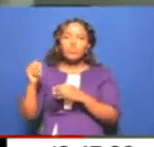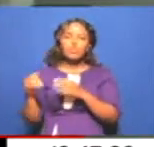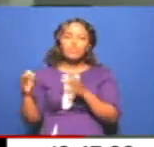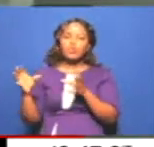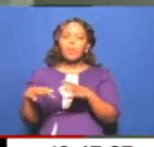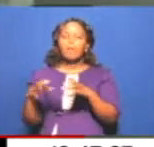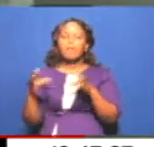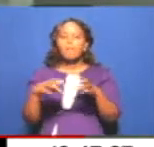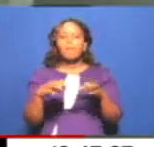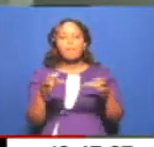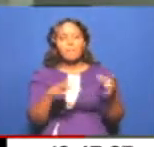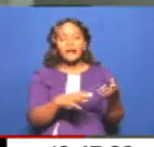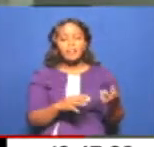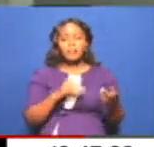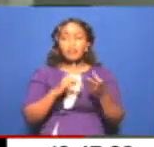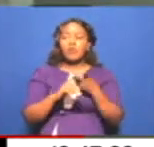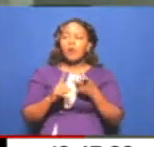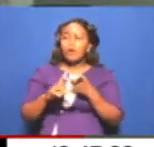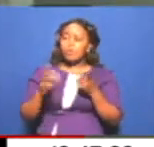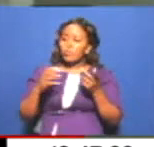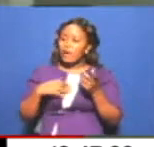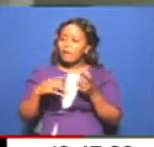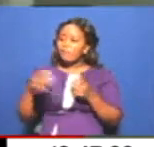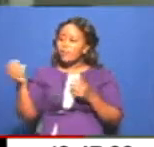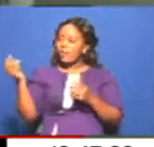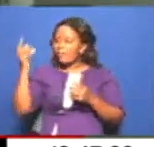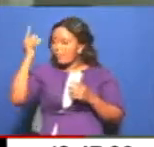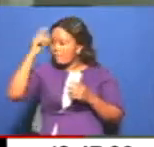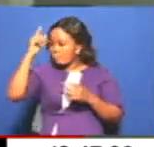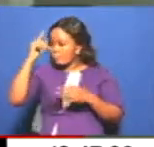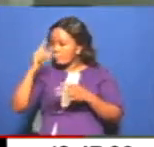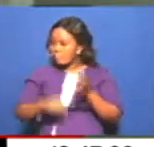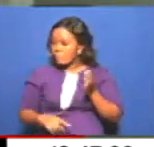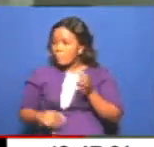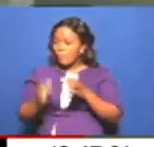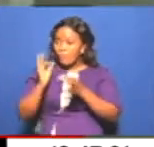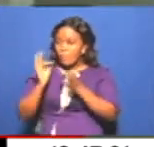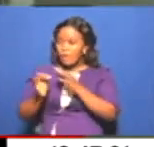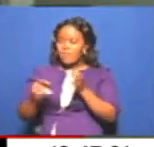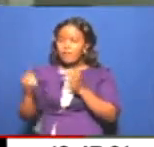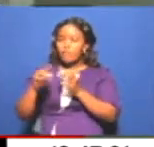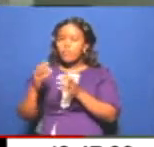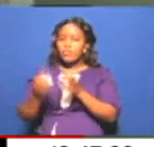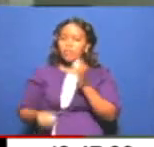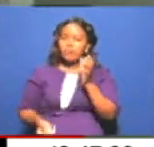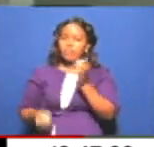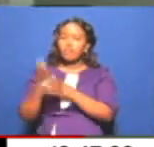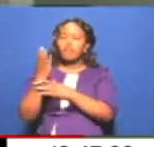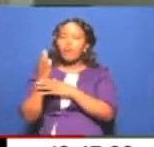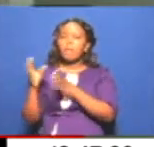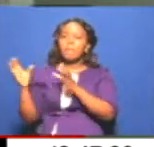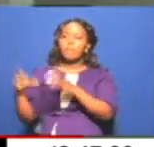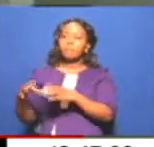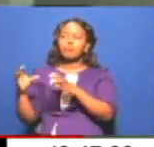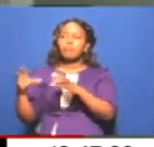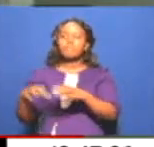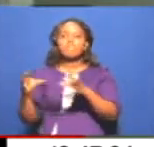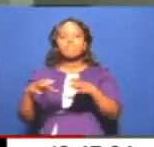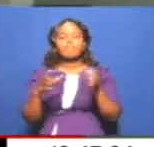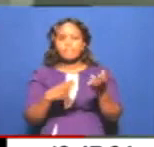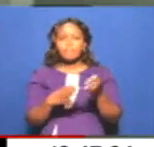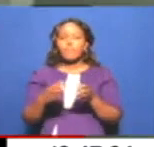Na kuna mrengo mwingine ambao unaonelea ya kwamba ile tukija na coalition, tuje na coalition kila mtu akuwe bado na chama